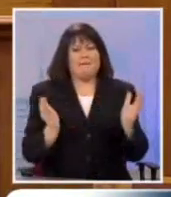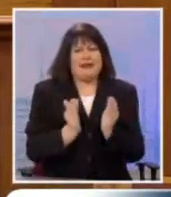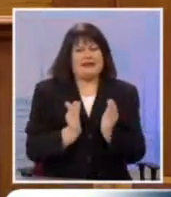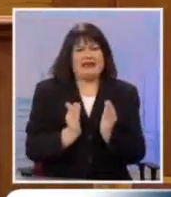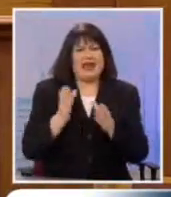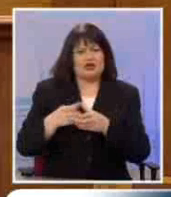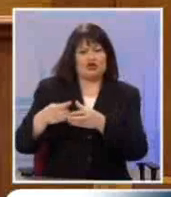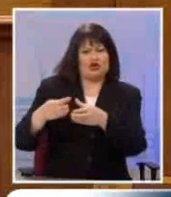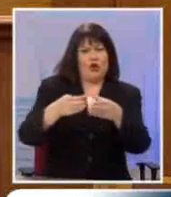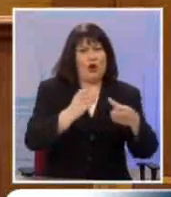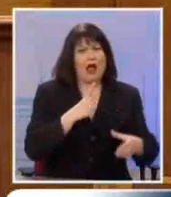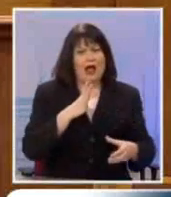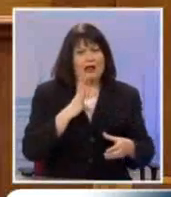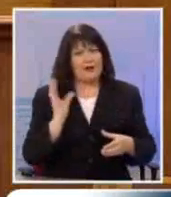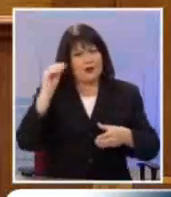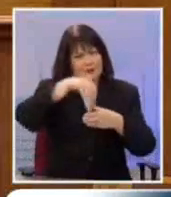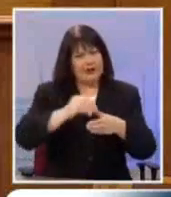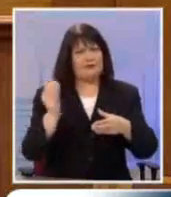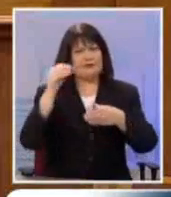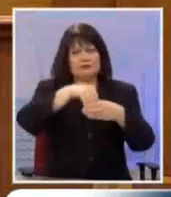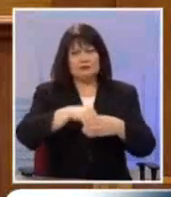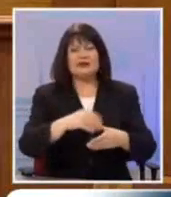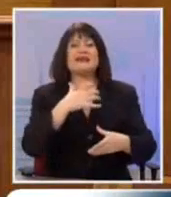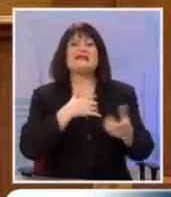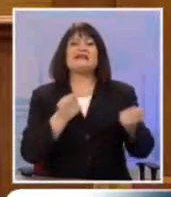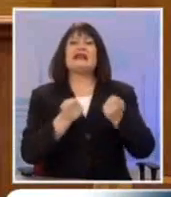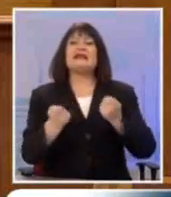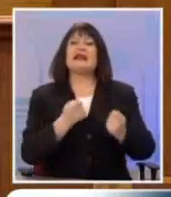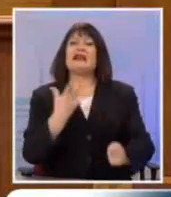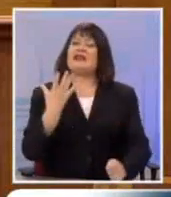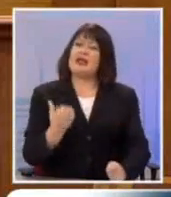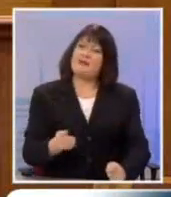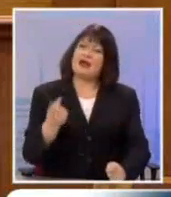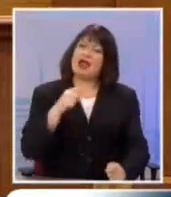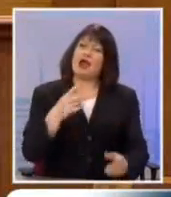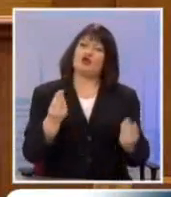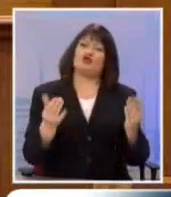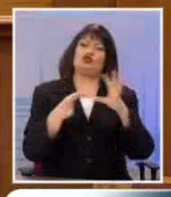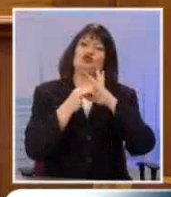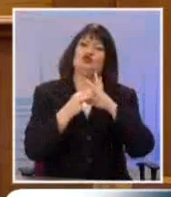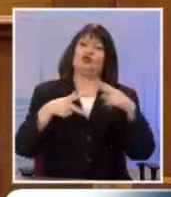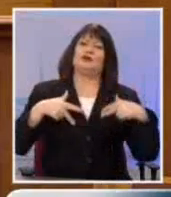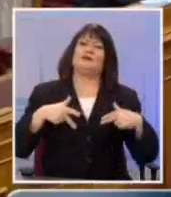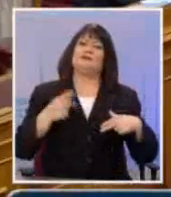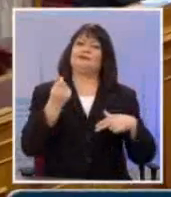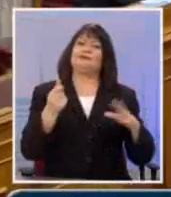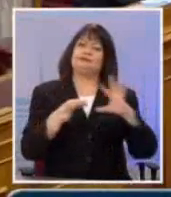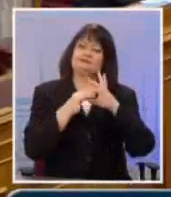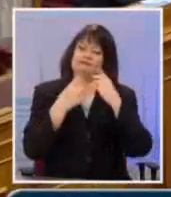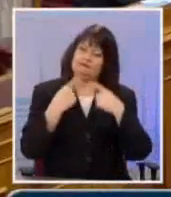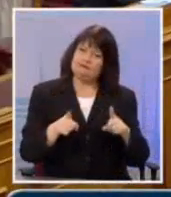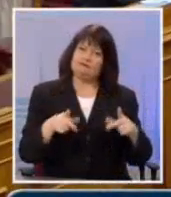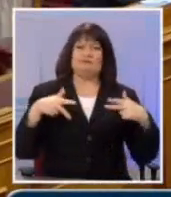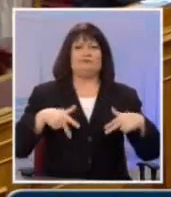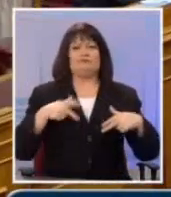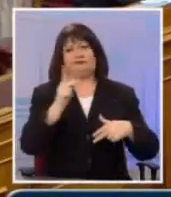άλλα στρώματα να ενσωματωθούν σε μια στρατηγική που θα υπάρχει μια άλλη σχέση ανάμεσα στο κράτος και την οικονομία και το